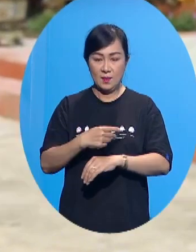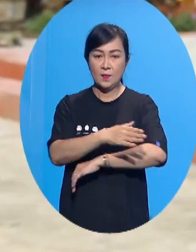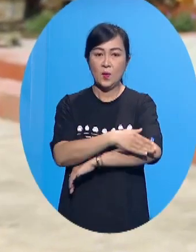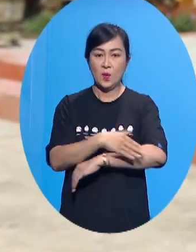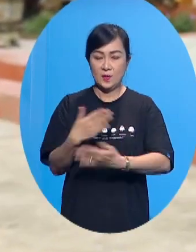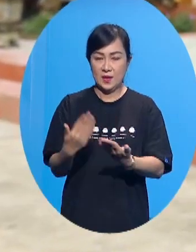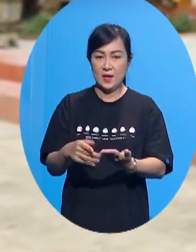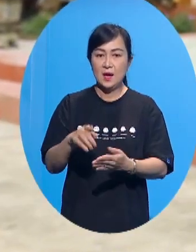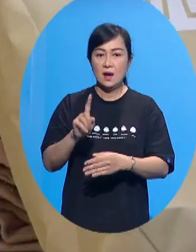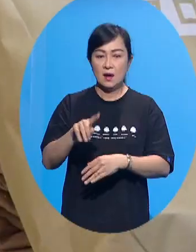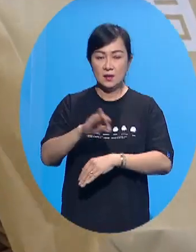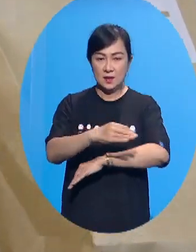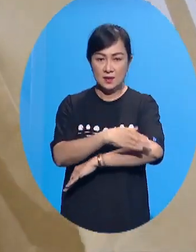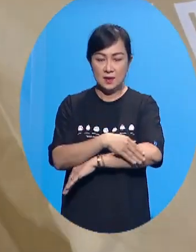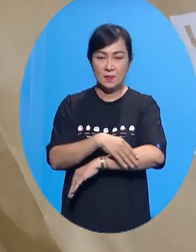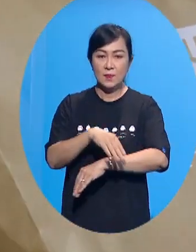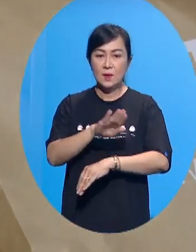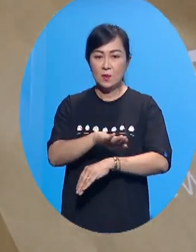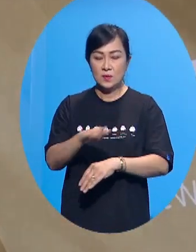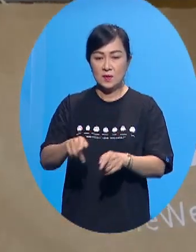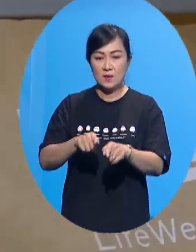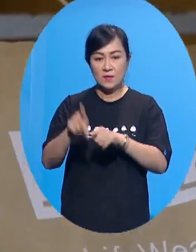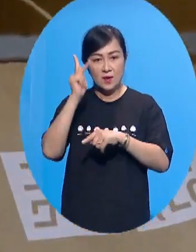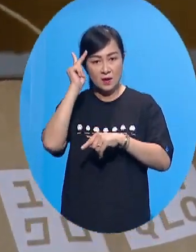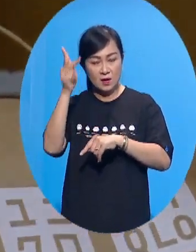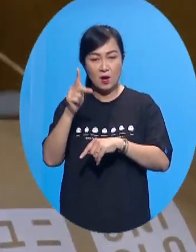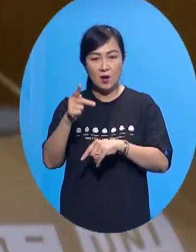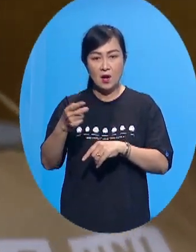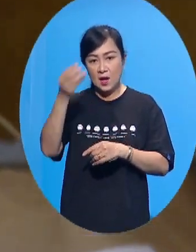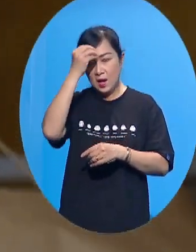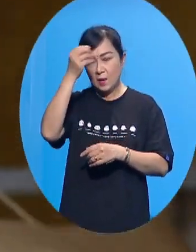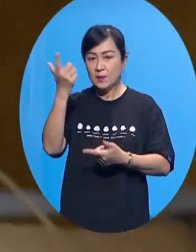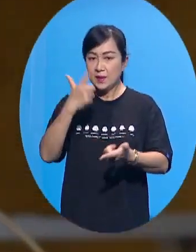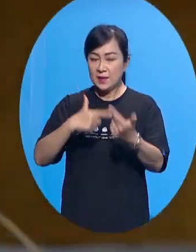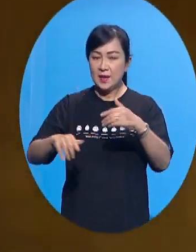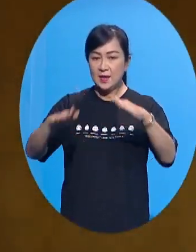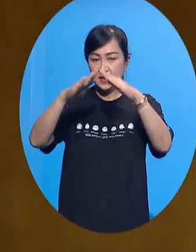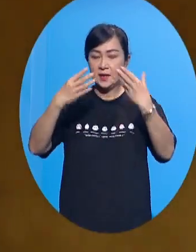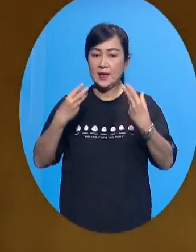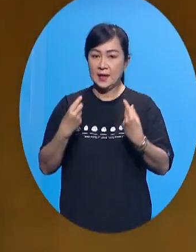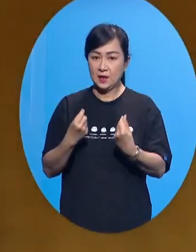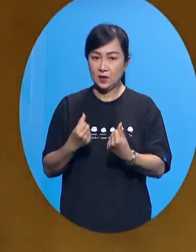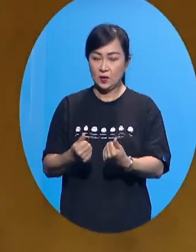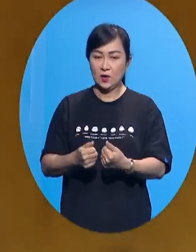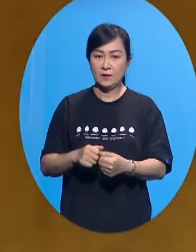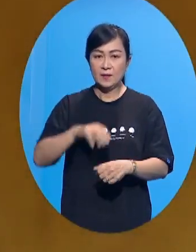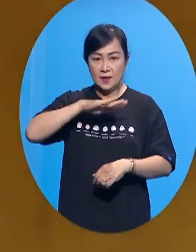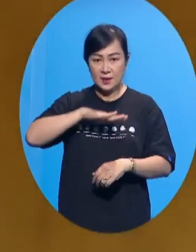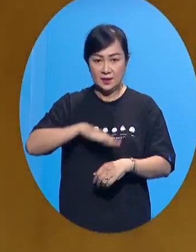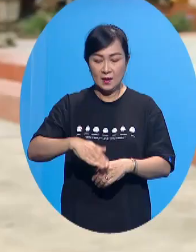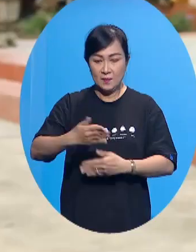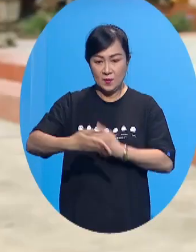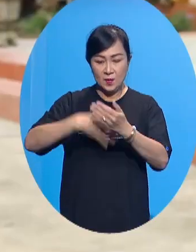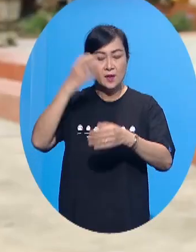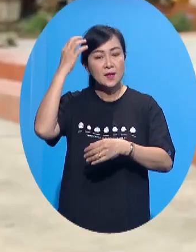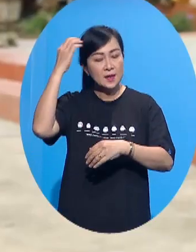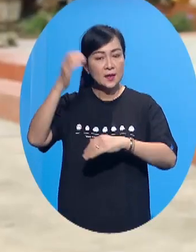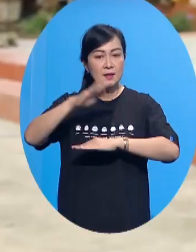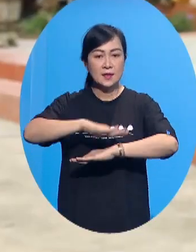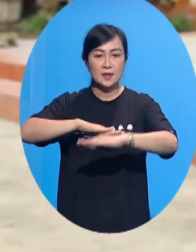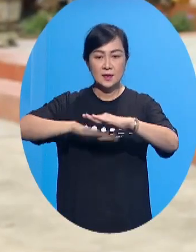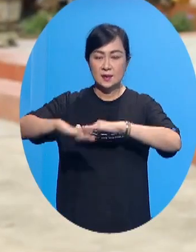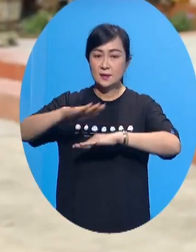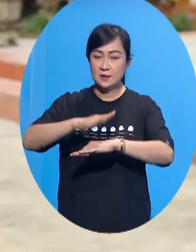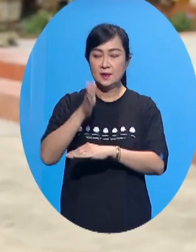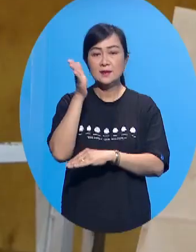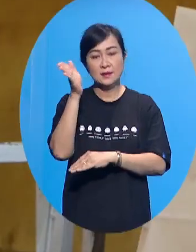này có thể giúp các em vùng lũ vượt qua khó khăn, được trở lại học tập trong môi trường an toàn và yên tâm trau dồi tri thức, xây dựng tương